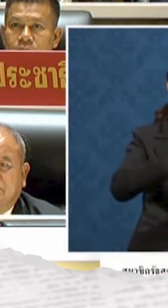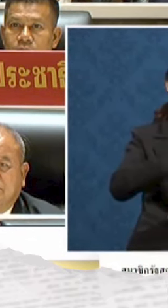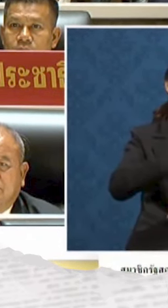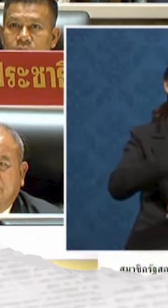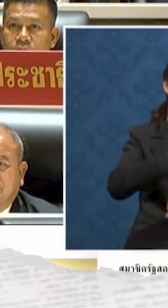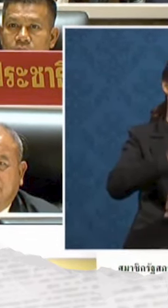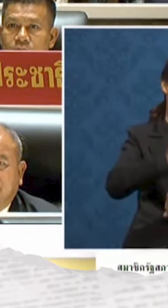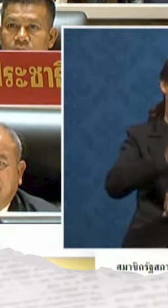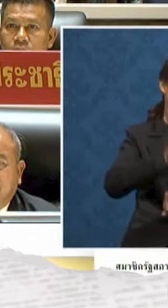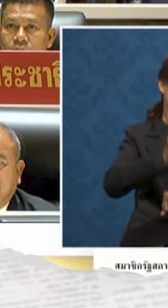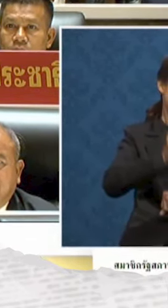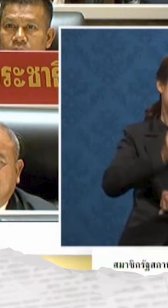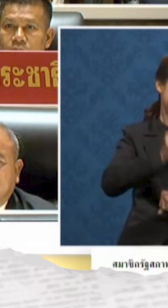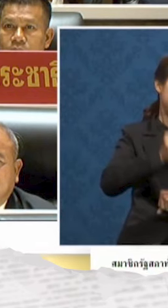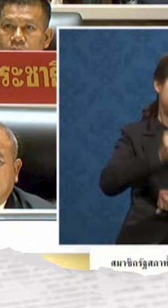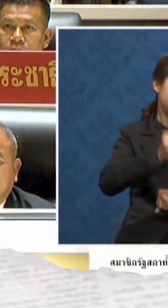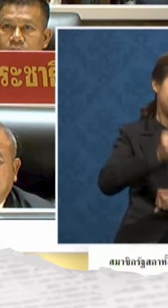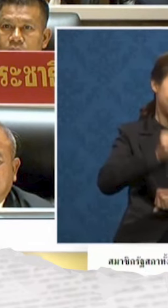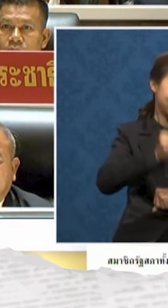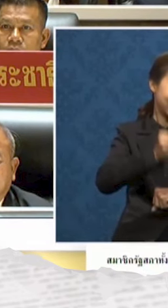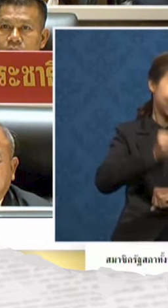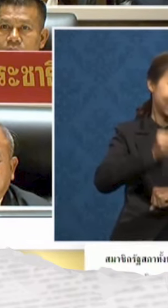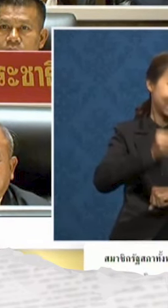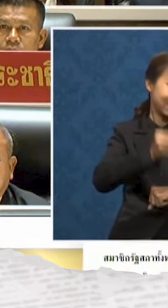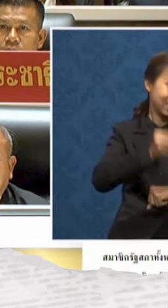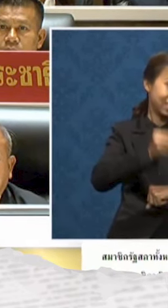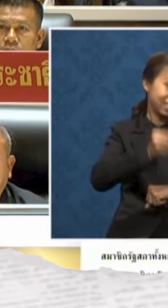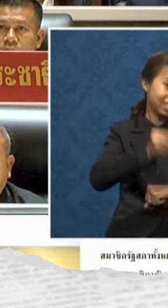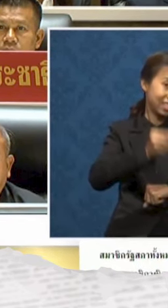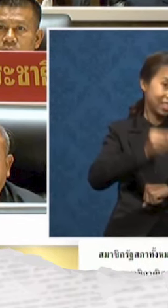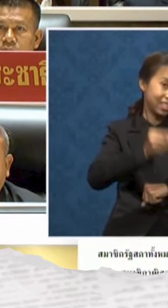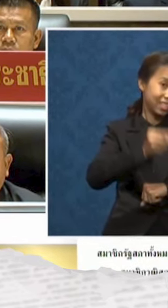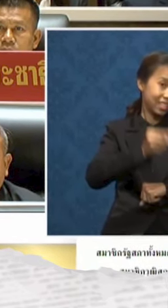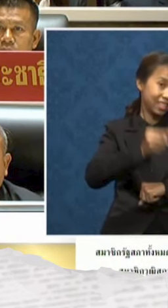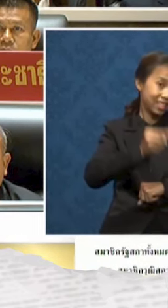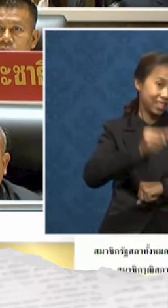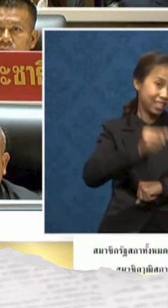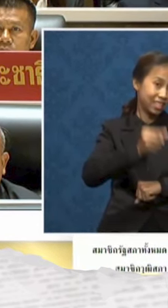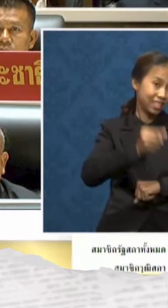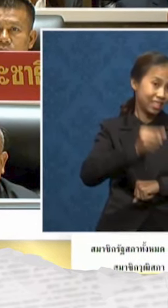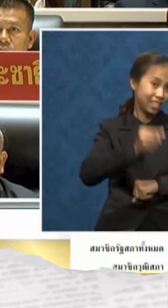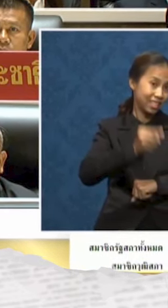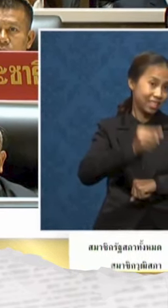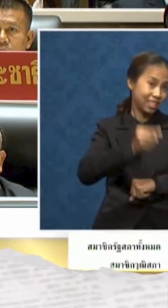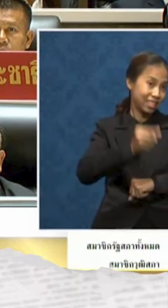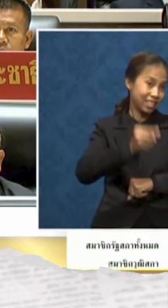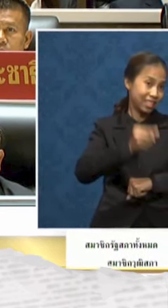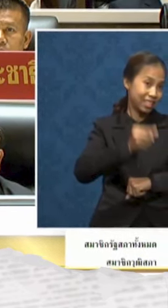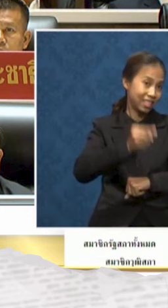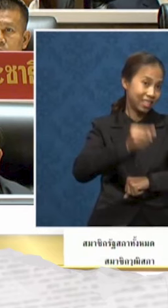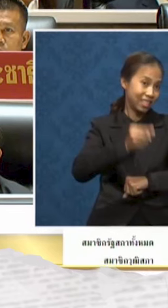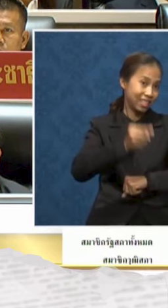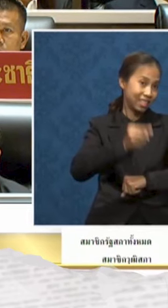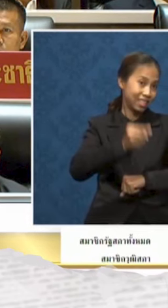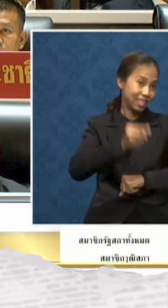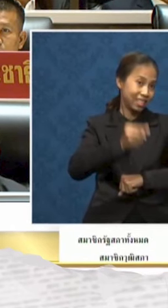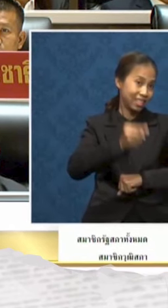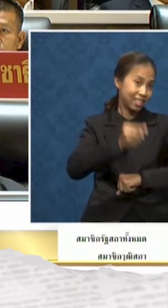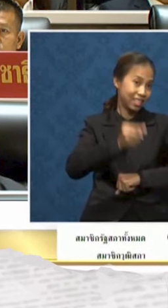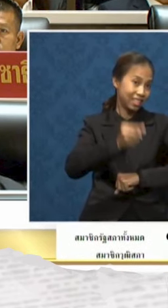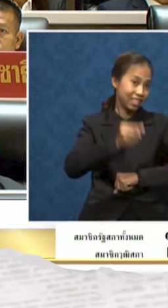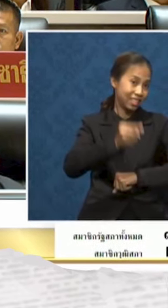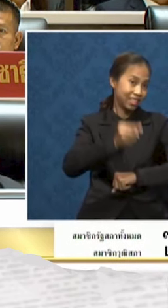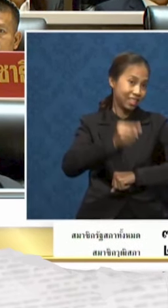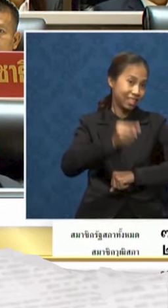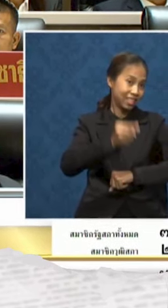ยในสภาได้ท็อปฟอร์มเข้าไปอีกท็อปฟอร์มเข้าไปอีกเฉียบคืนฟอร์มมีดโกสบัดฟิวข้างซ้